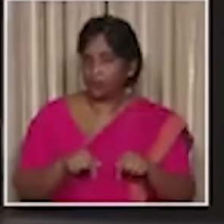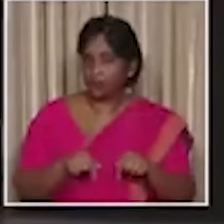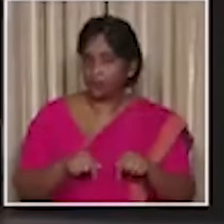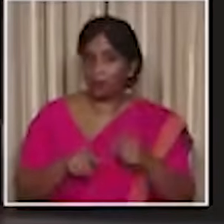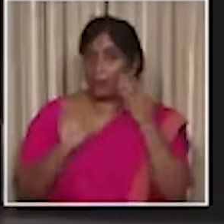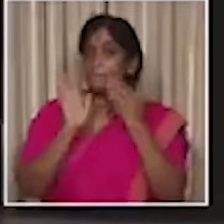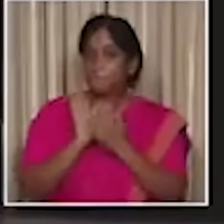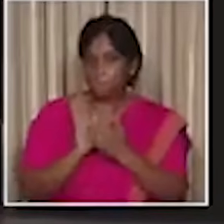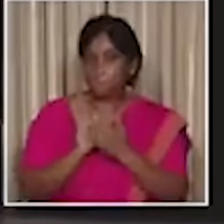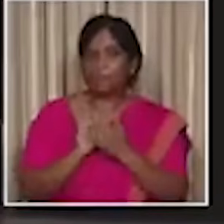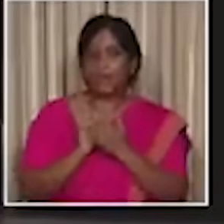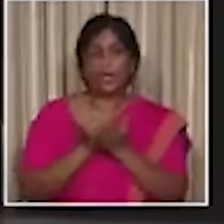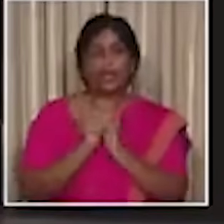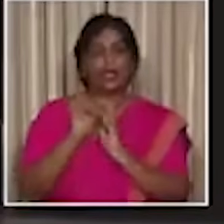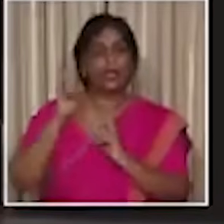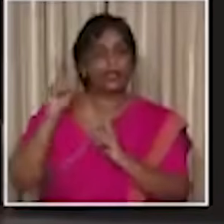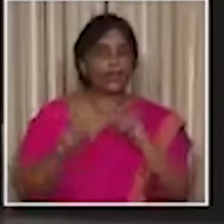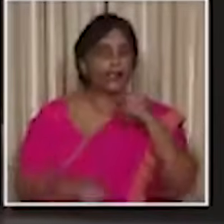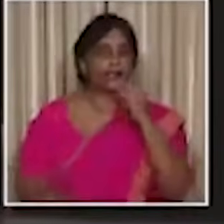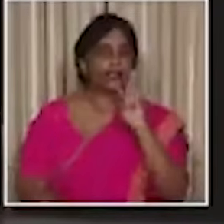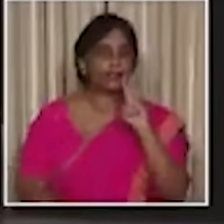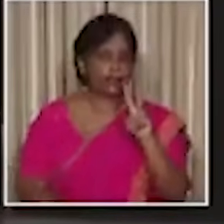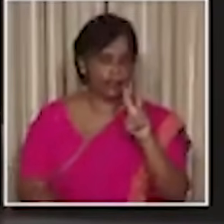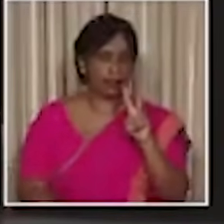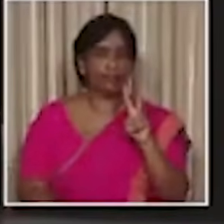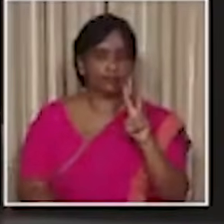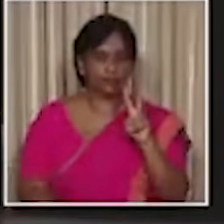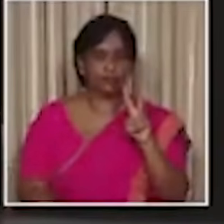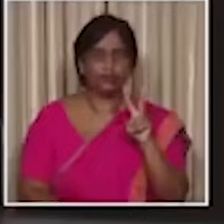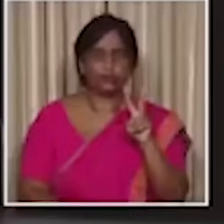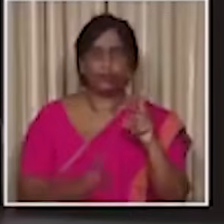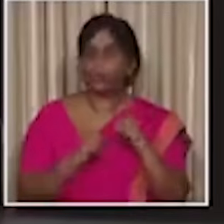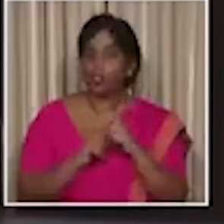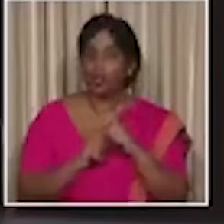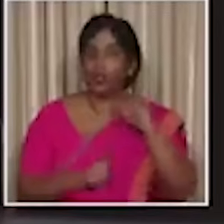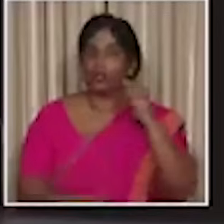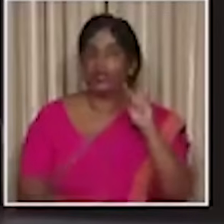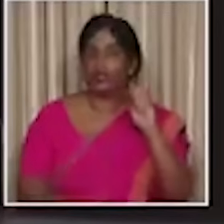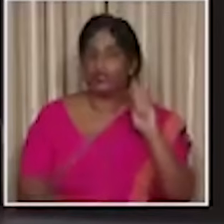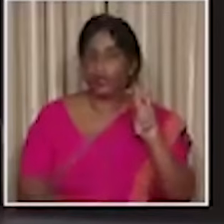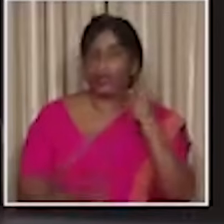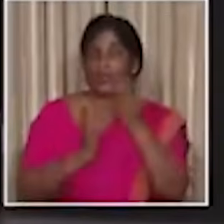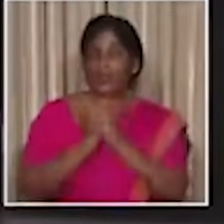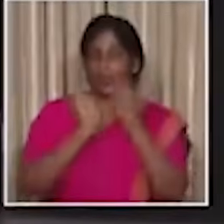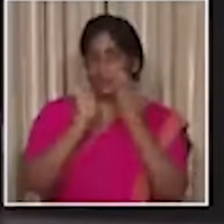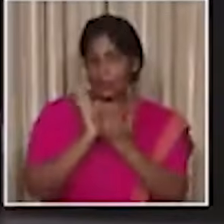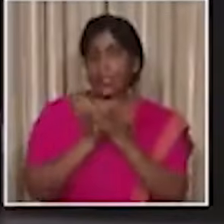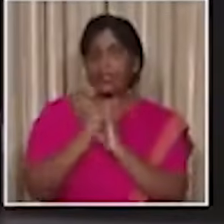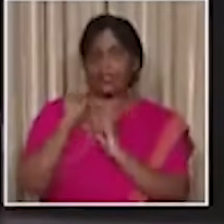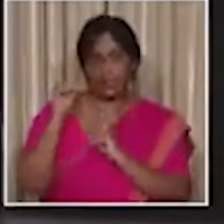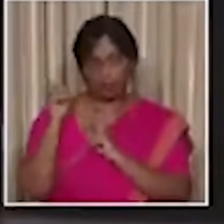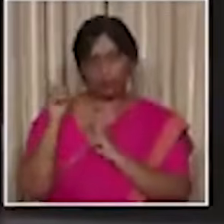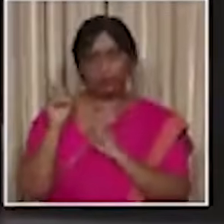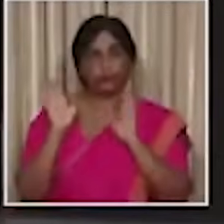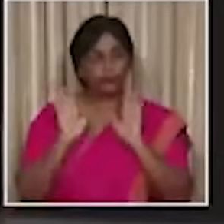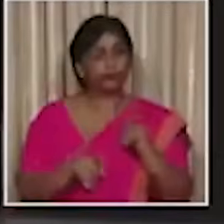පෙන්නලා තියෙනවා සල්ලි වලින් ඉන්දියාවේ 132යි. ඒක හරි. ඩොලර් 132යි ඉන්දියාව පෙන්නලා තියෙනවා. ඉන්දියාව කියලා.